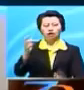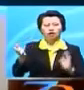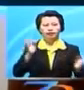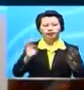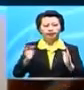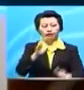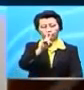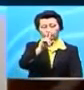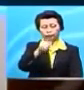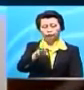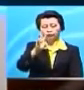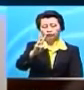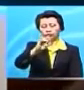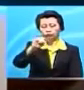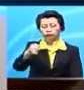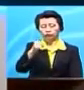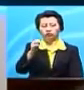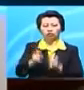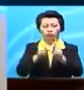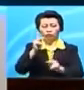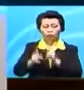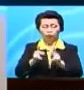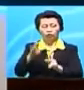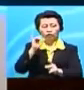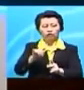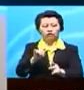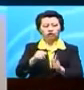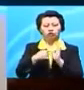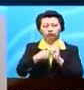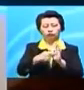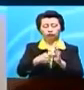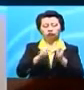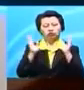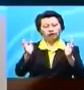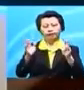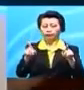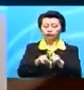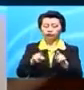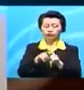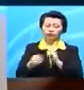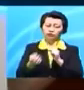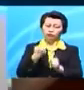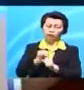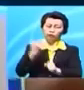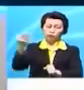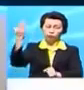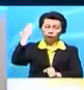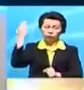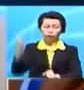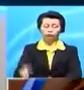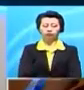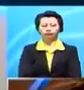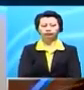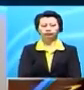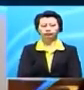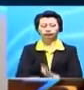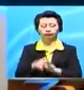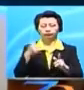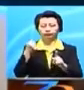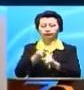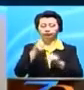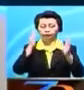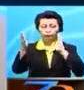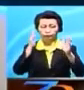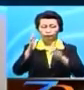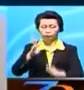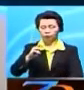berbanding 2.6 juta penumpang yang dicatatkan tempoh sama tahun lalu. Menurut pengarah urusan Malaysia Airports